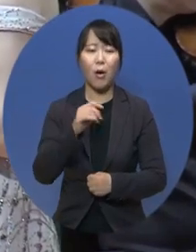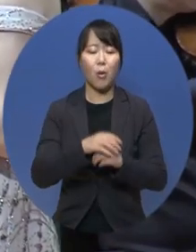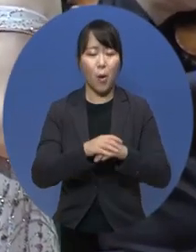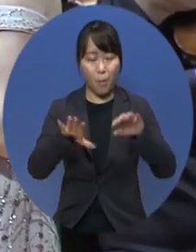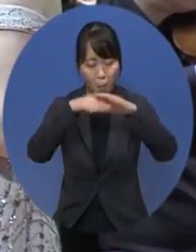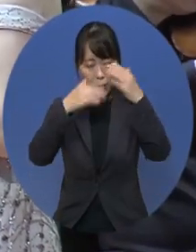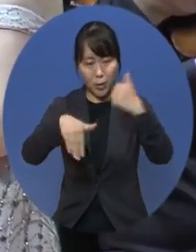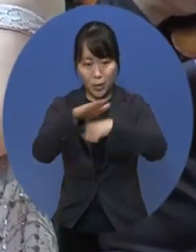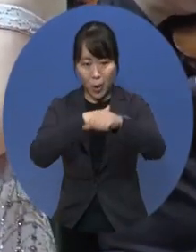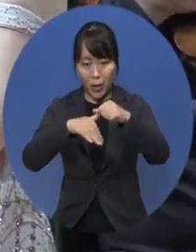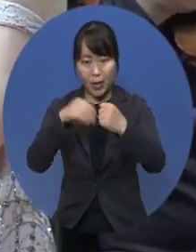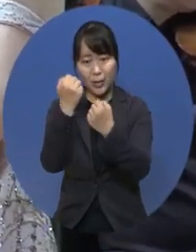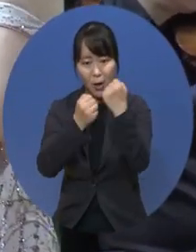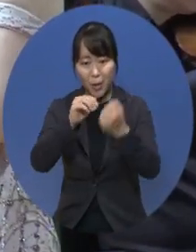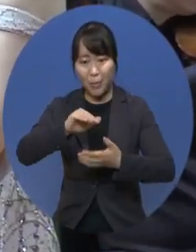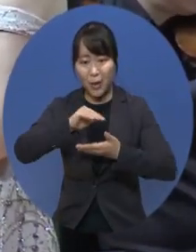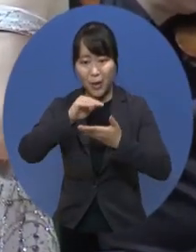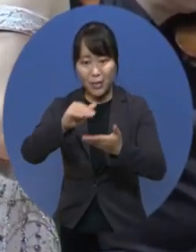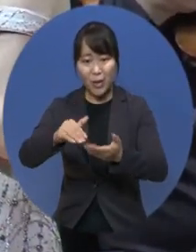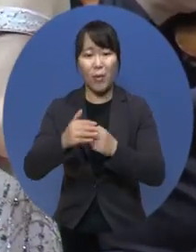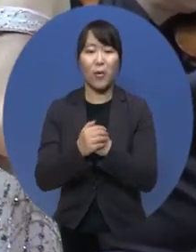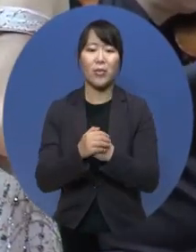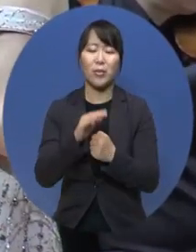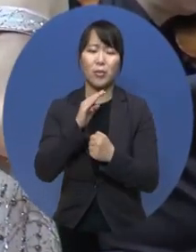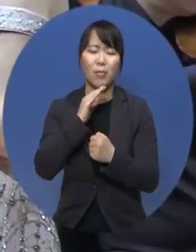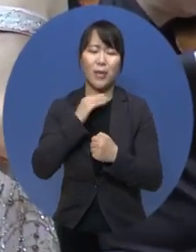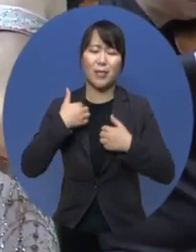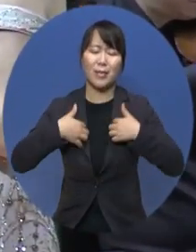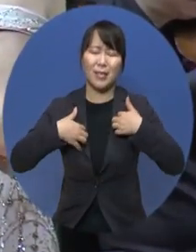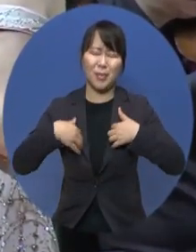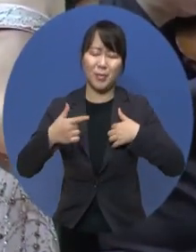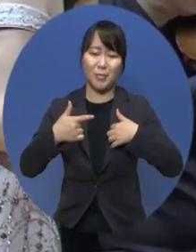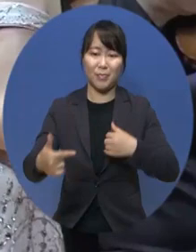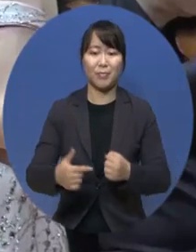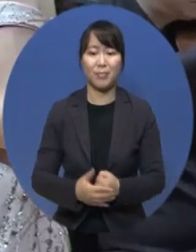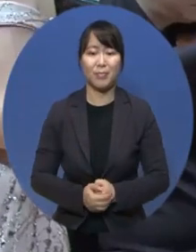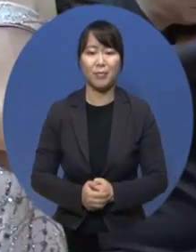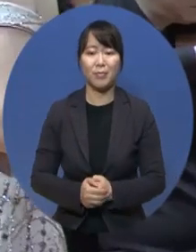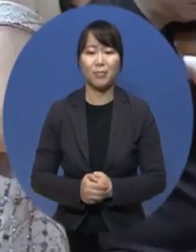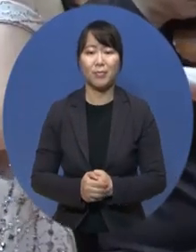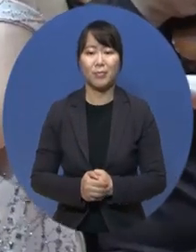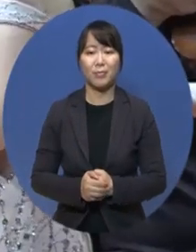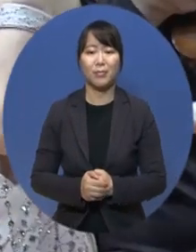해설을 맡아 관객들에게 큰 즐거움을 선사했습니다.